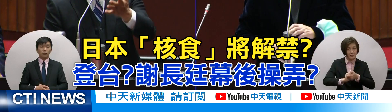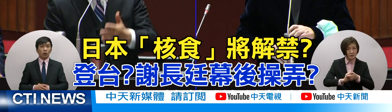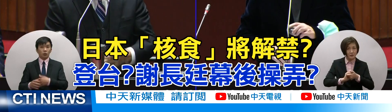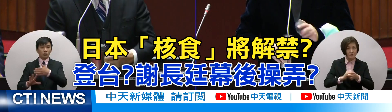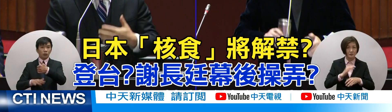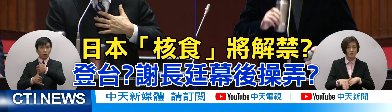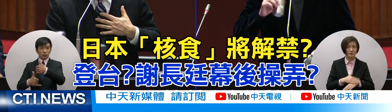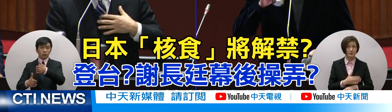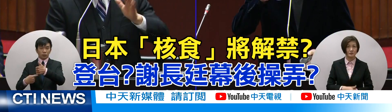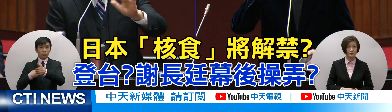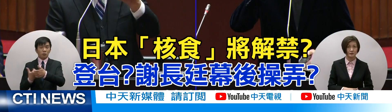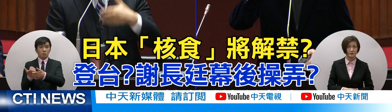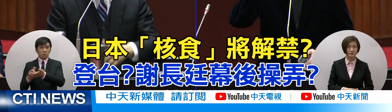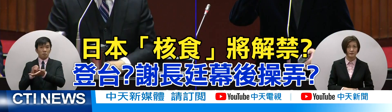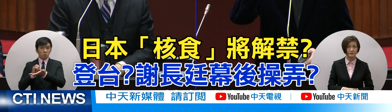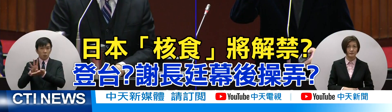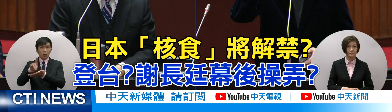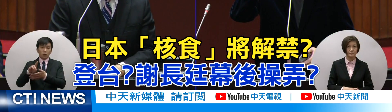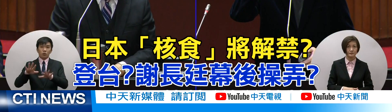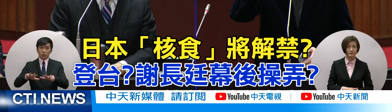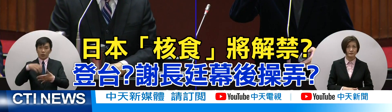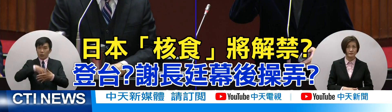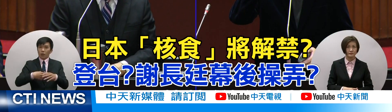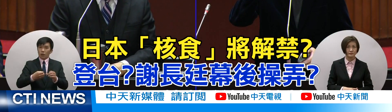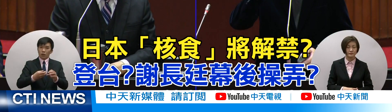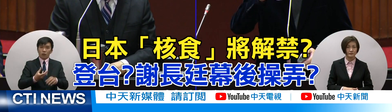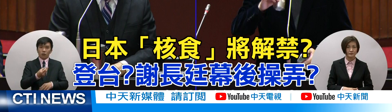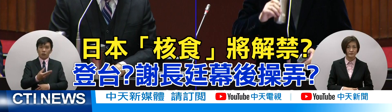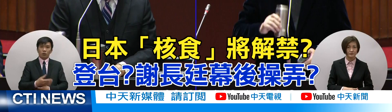才报告就是说，我们现在没有做这样讨论。